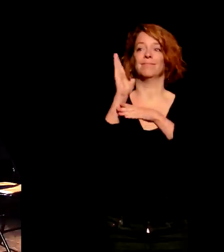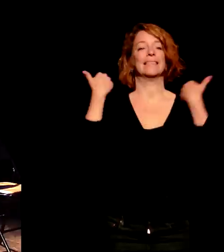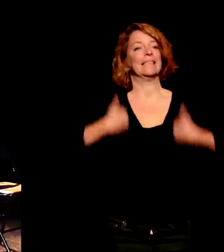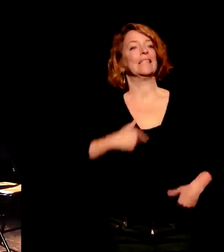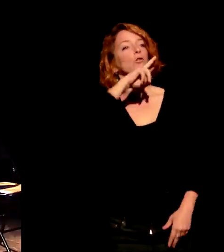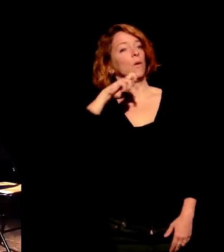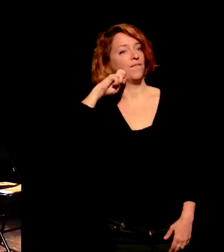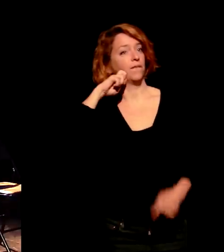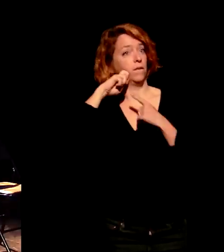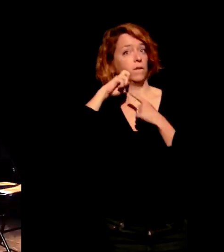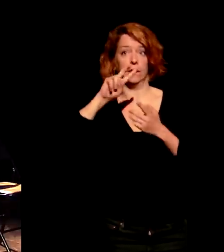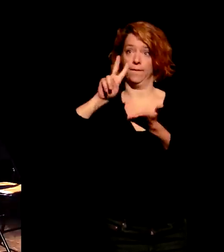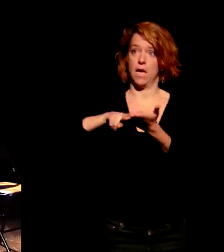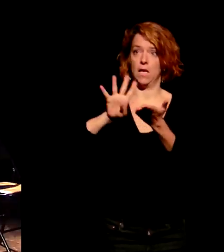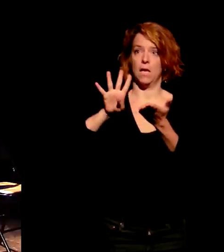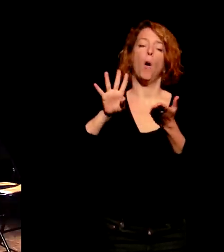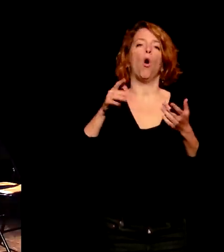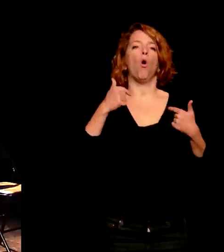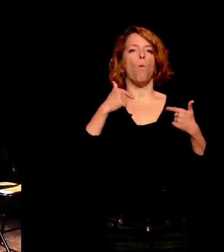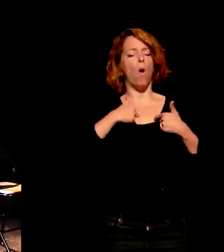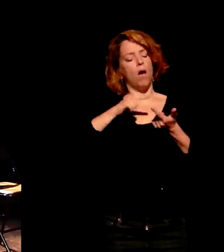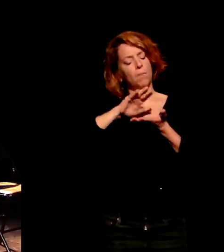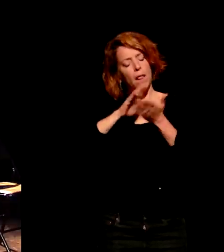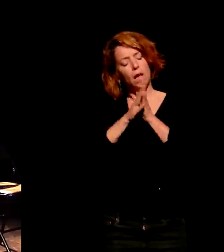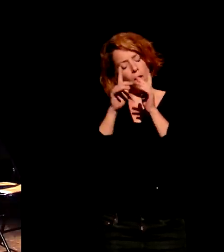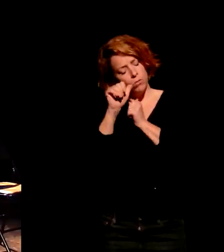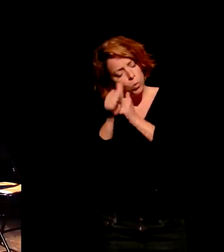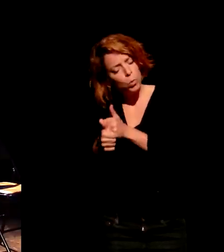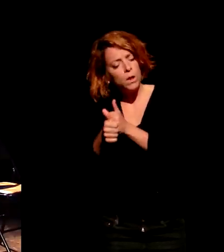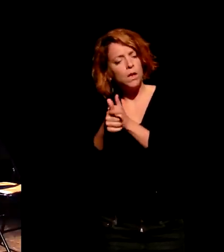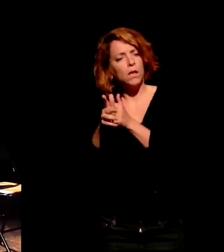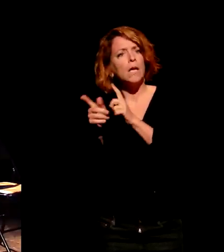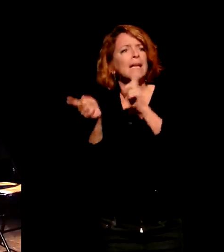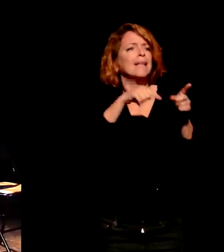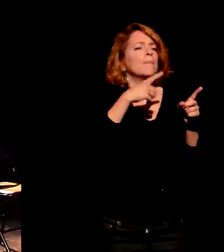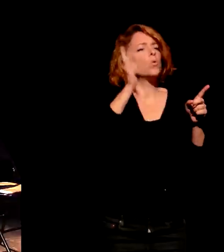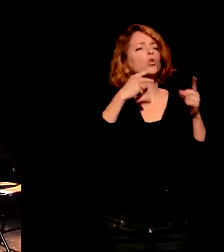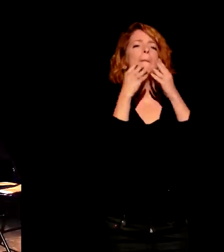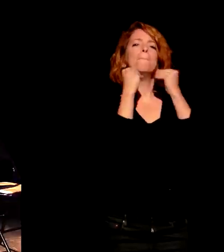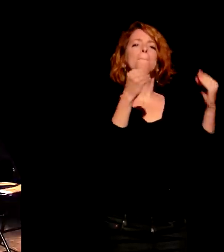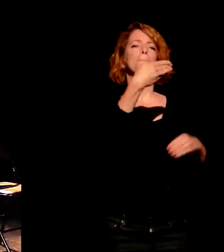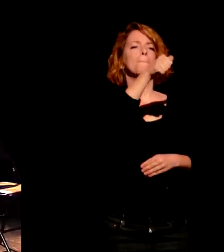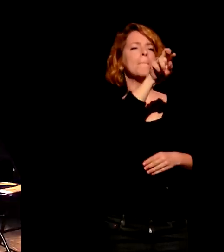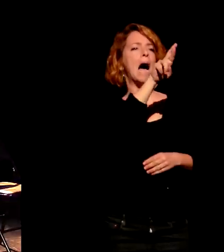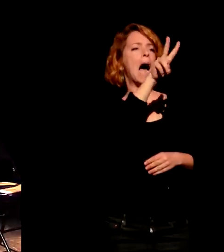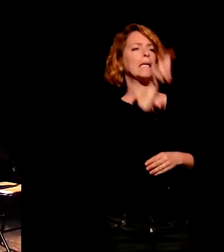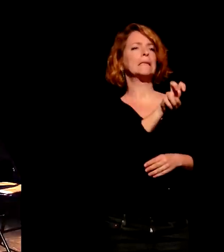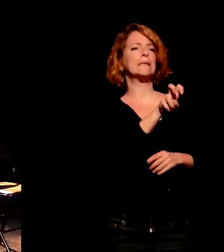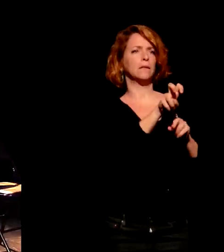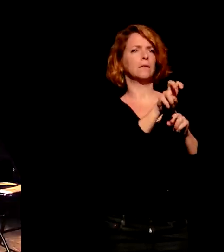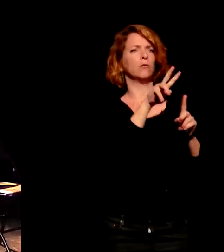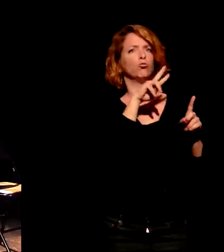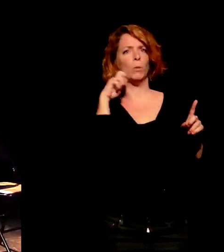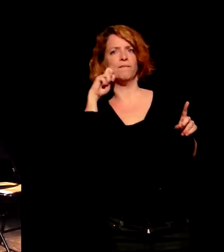juif. Alors, bon, pas pratiquant. Plutôt d'obédience marxiste. Je sais pas s'il y a des pratiquants dans la salle. Non, mais je suis